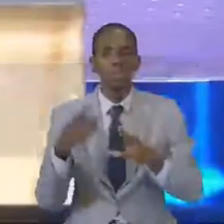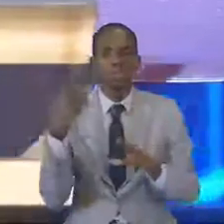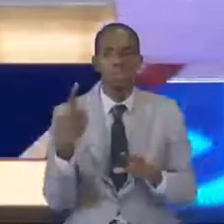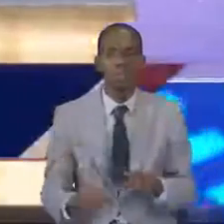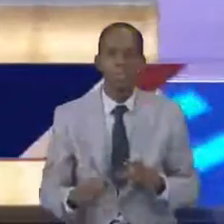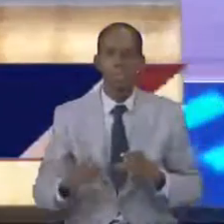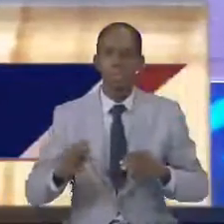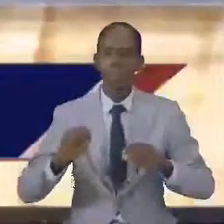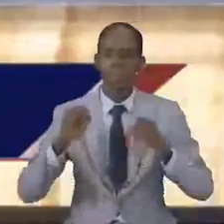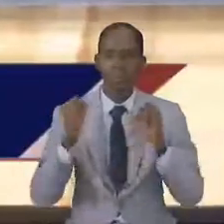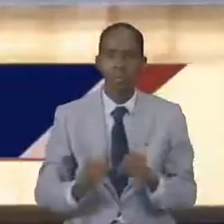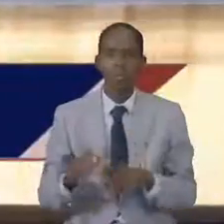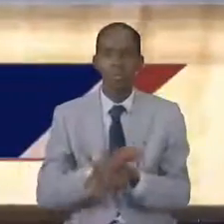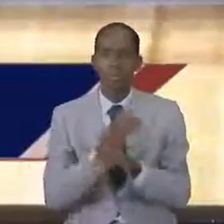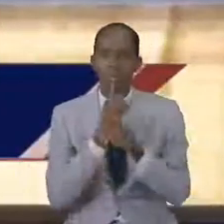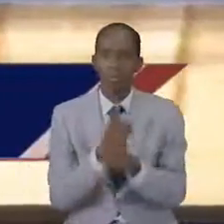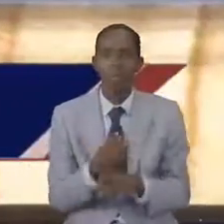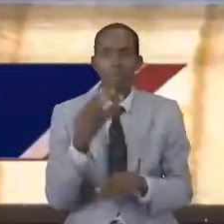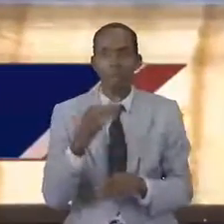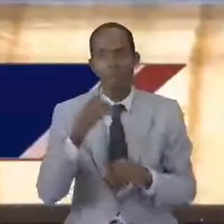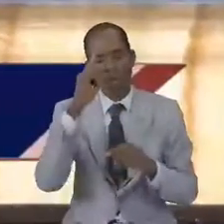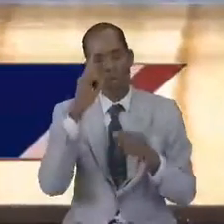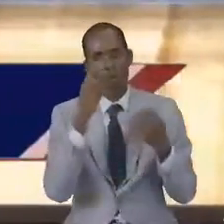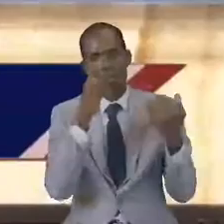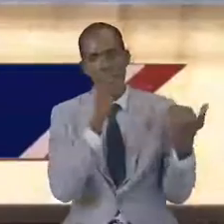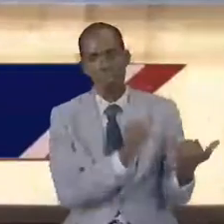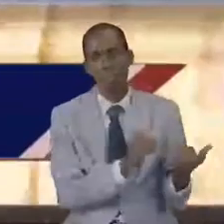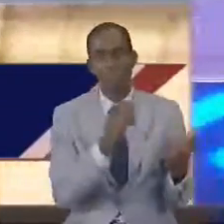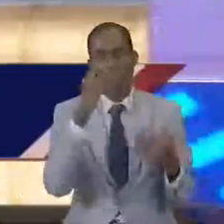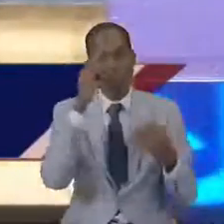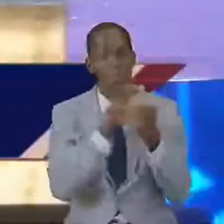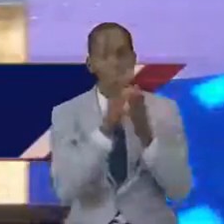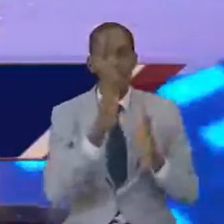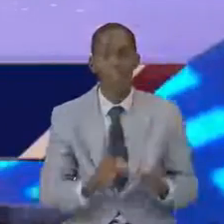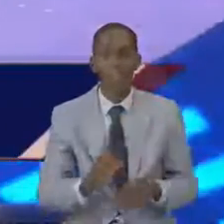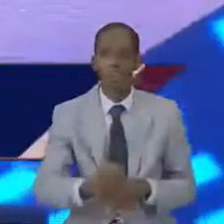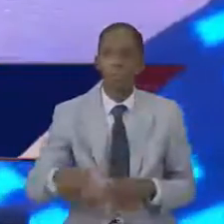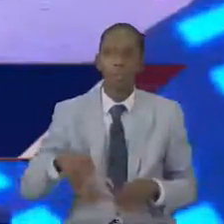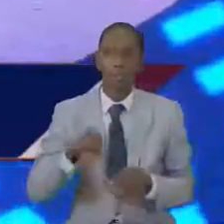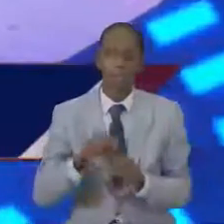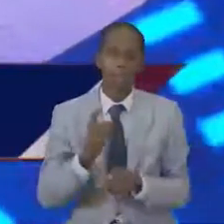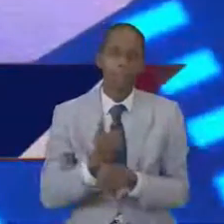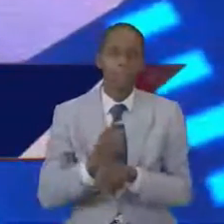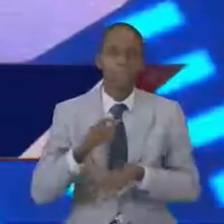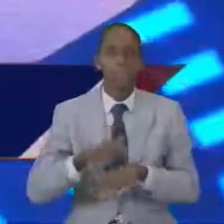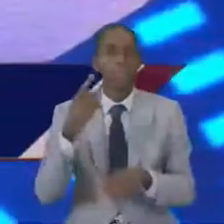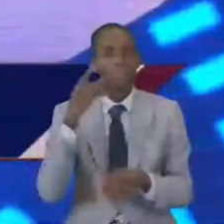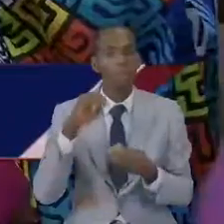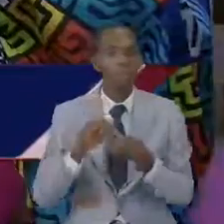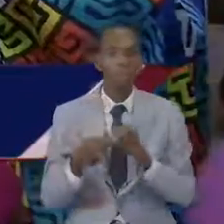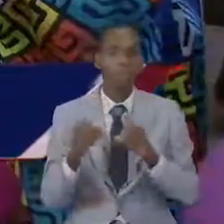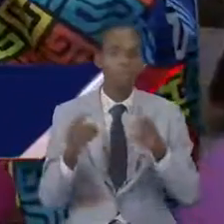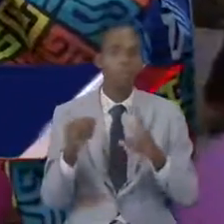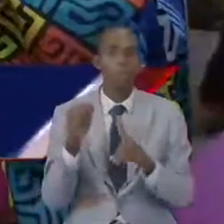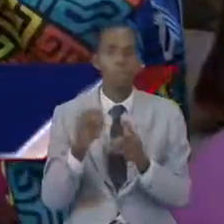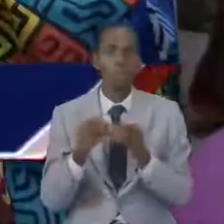la récompense éternelle de semer selon l'esprit et enfin la réaction appropriée des saints seulement en tant